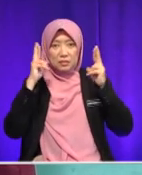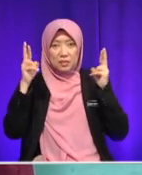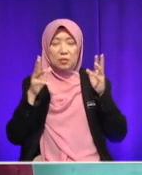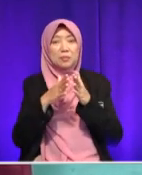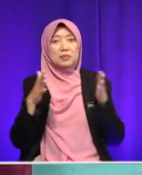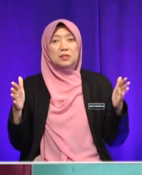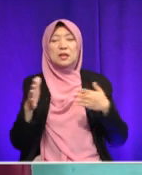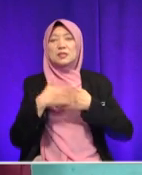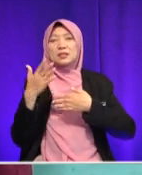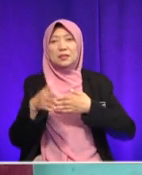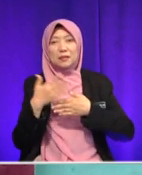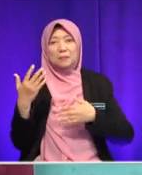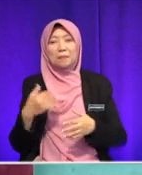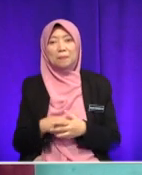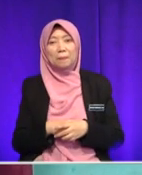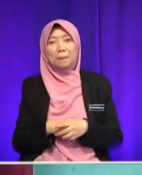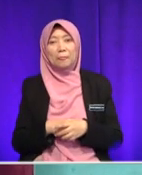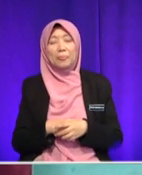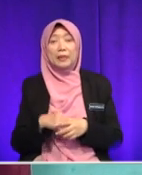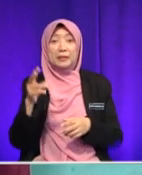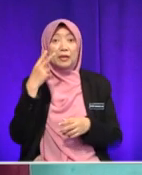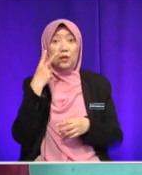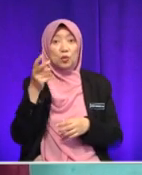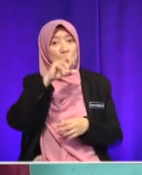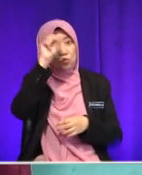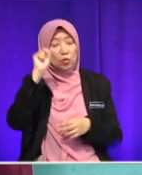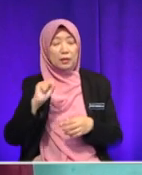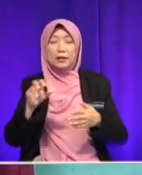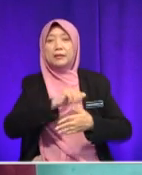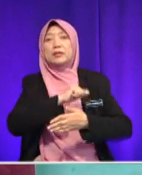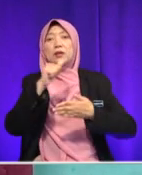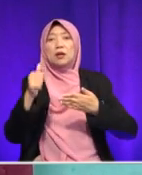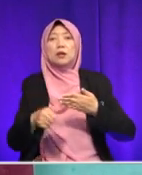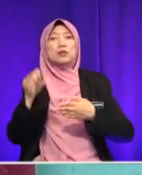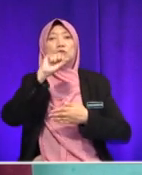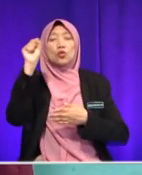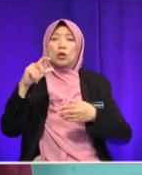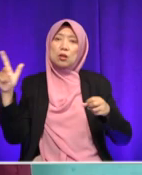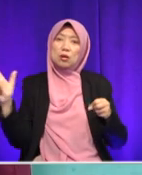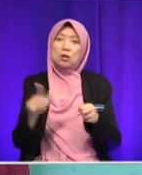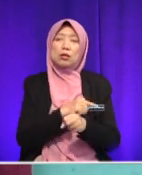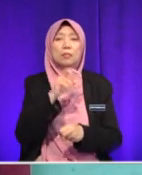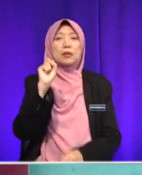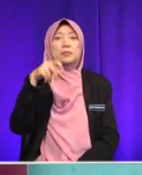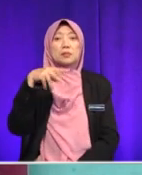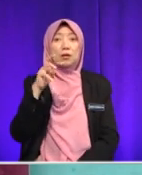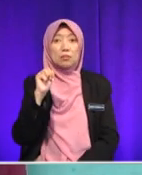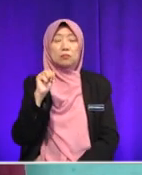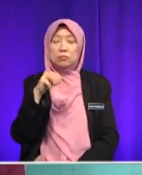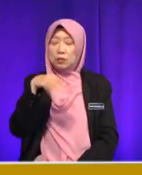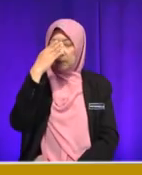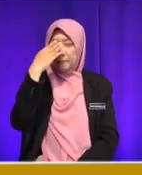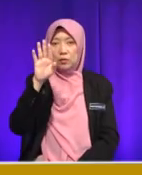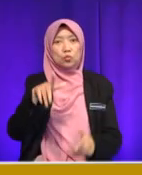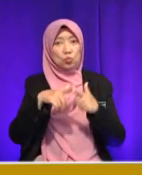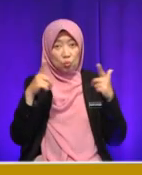sebenarnya ialah senang. Baik. Betul. Kita lihat soalan yang terakhir dalam satu soalan yang lengkap berupa SPM. Diberi luas.